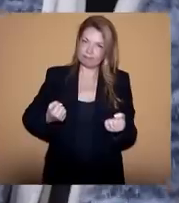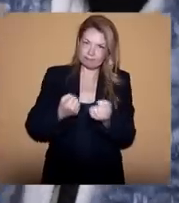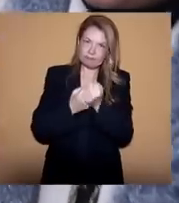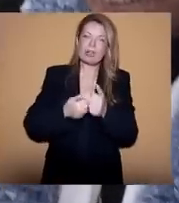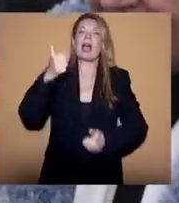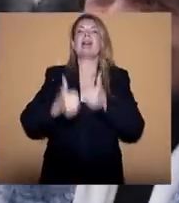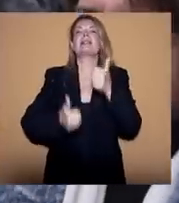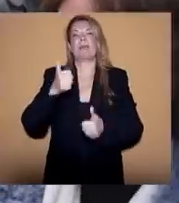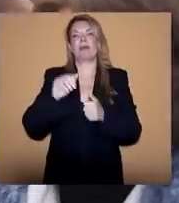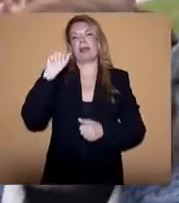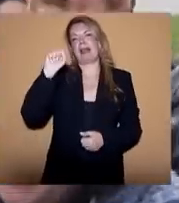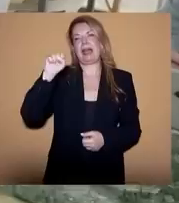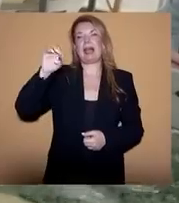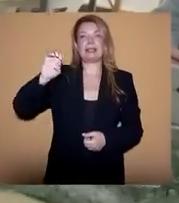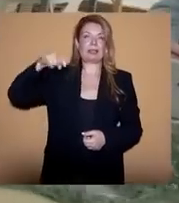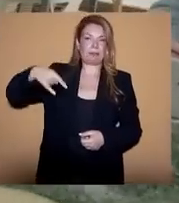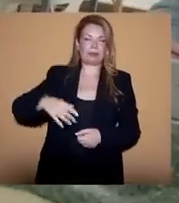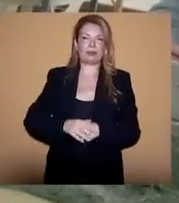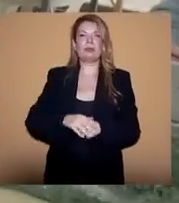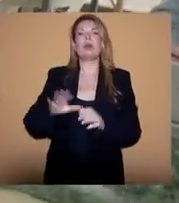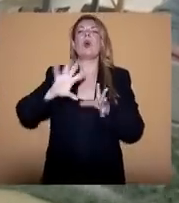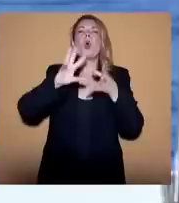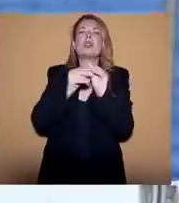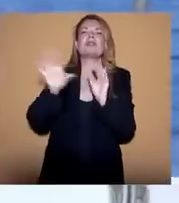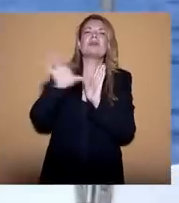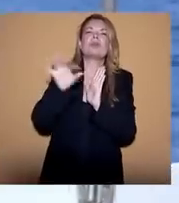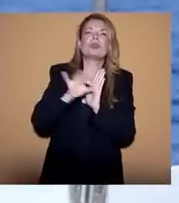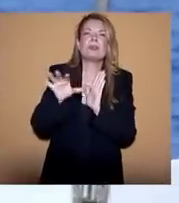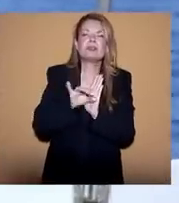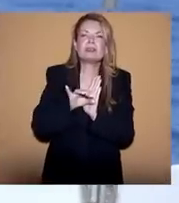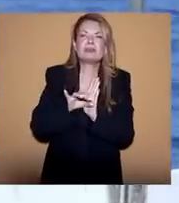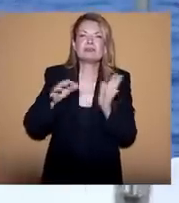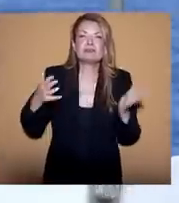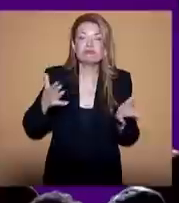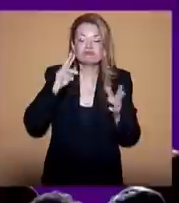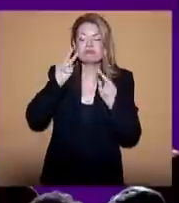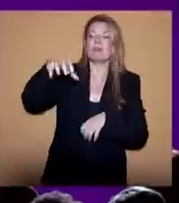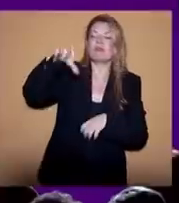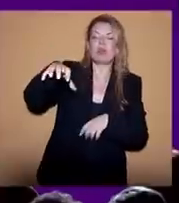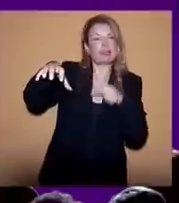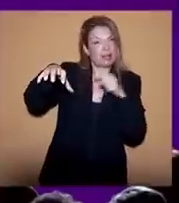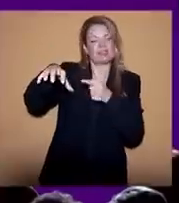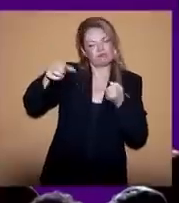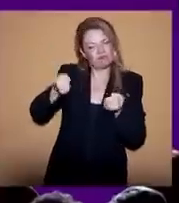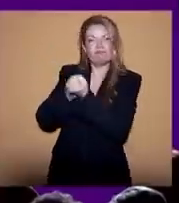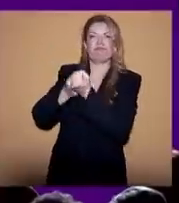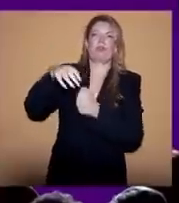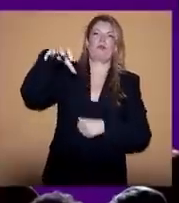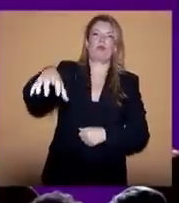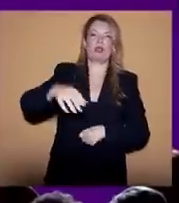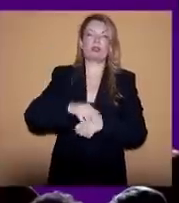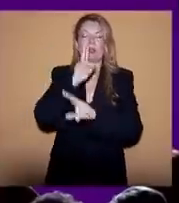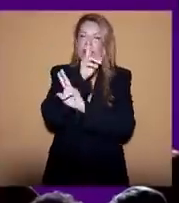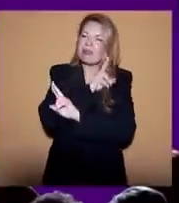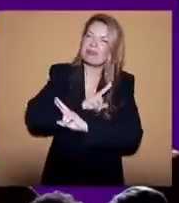ΑΣΕΠ. Το σύνολο των προσλήψεων θα γίνεται υπό την εποπτεία του ΑΣΕΠ. Θεσμοθετούμε